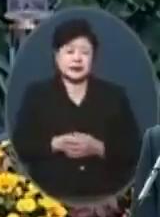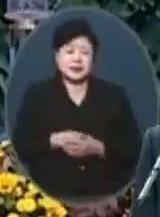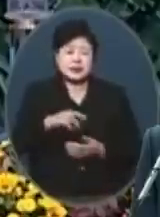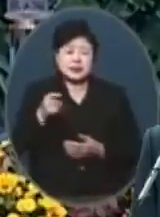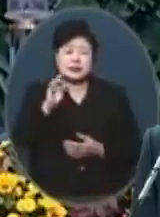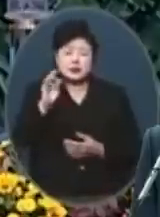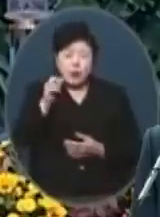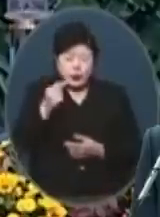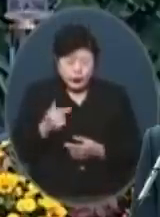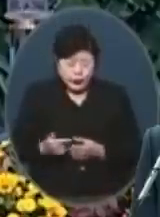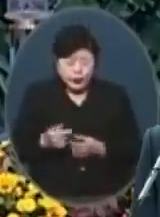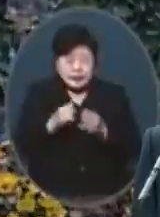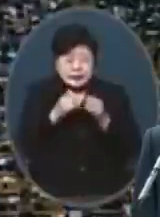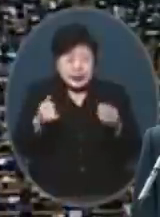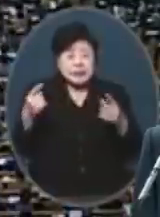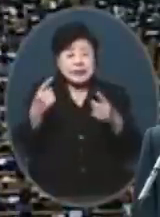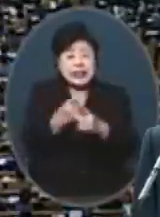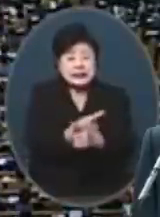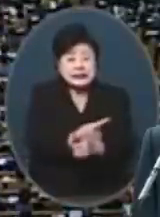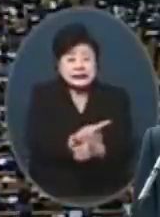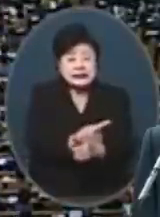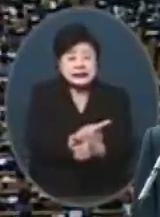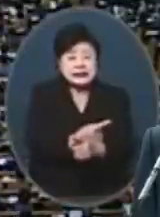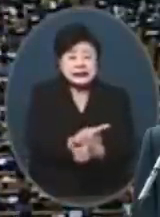시몬이라는 사람이 대신